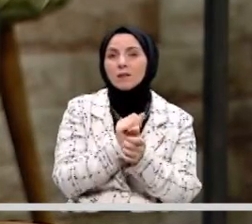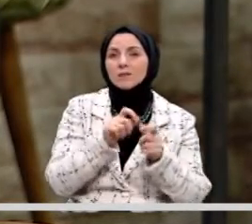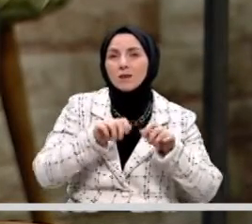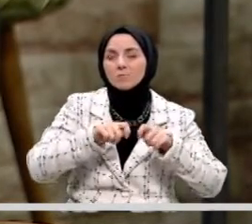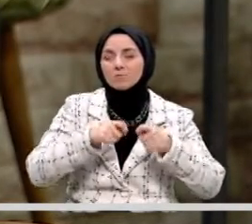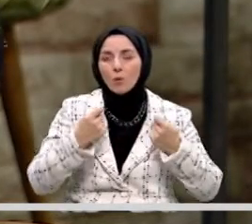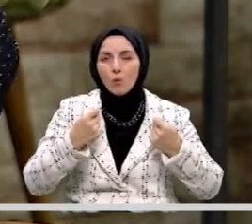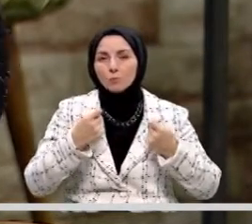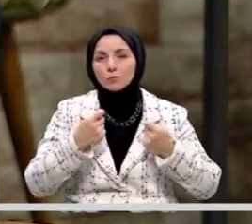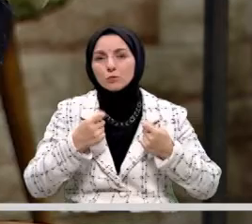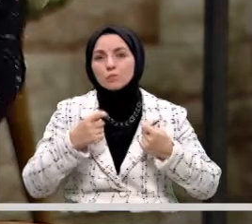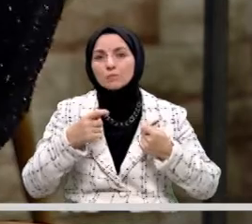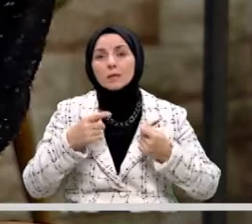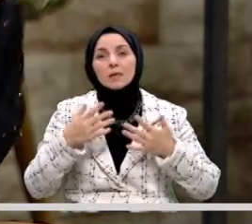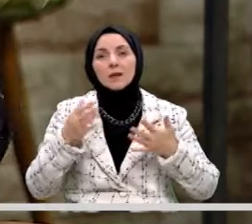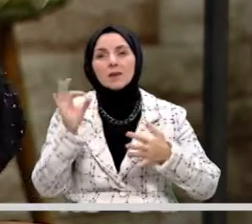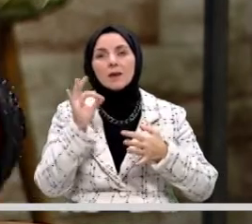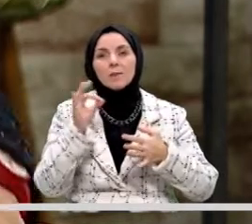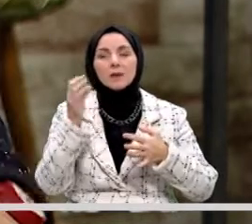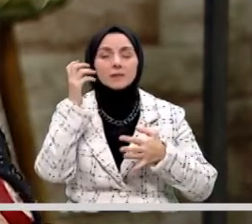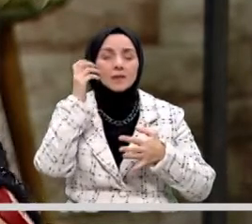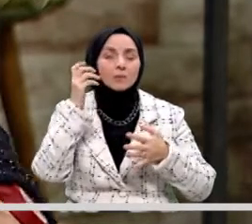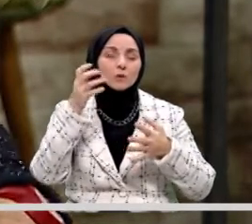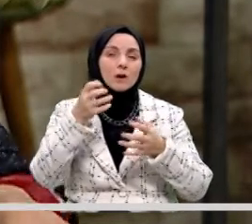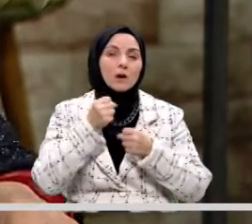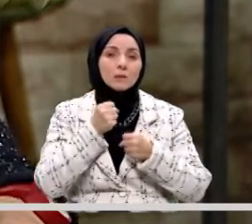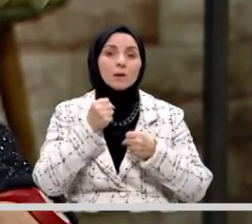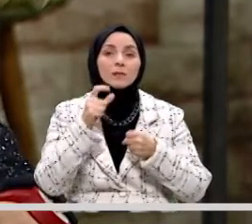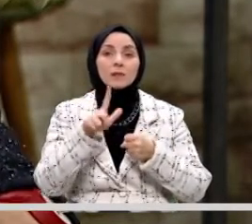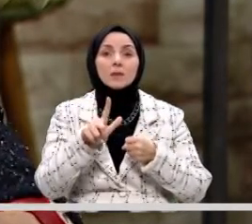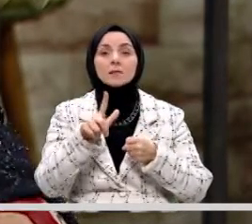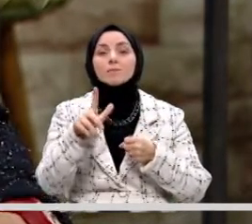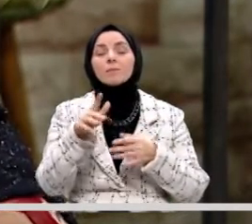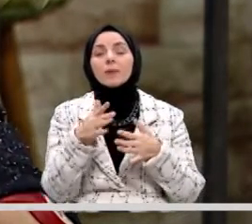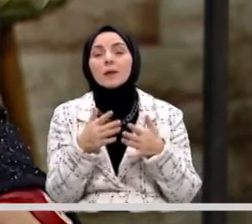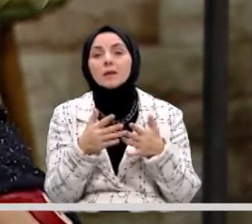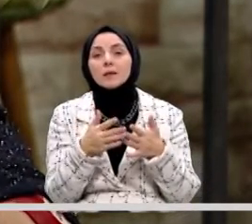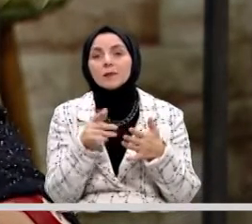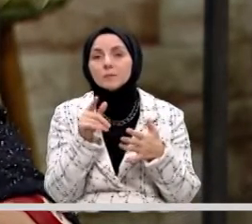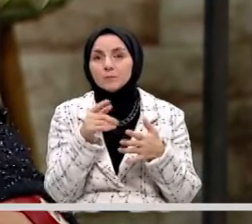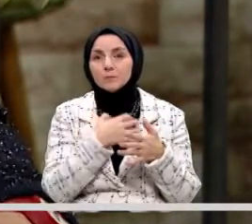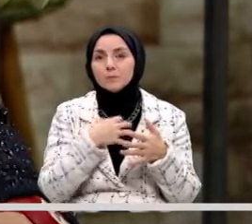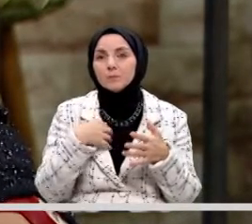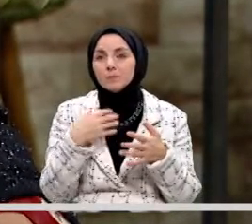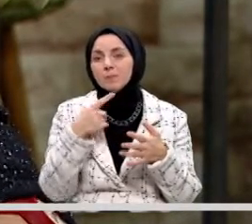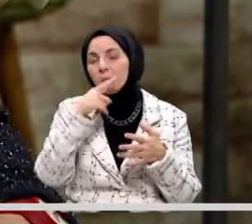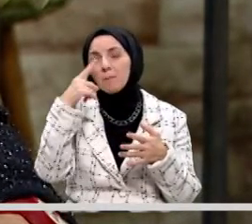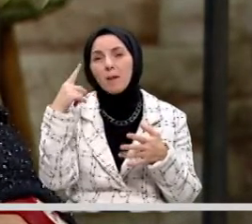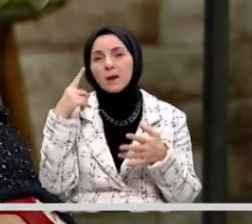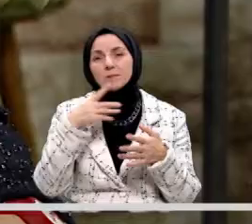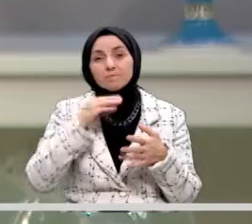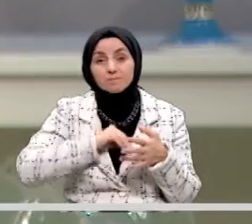tehlike hemen telefon alın elinden koparılmalı Ama anne çok kızgınsa daha yavaş belki Anne çok şey istiyordur ondan ya da çok